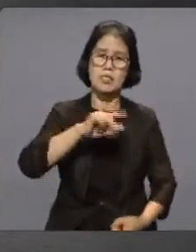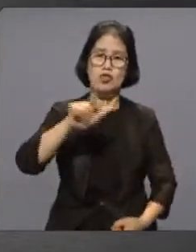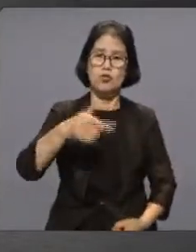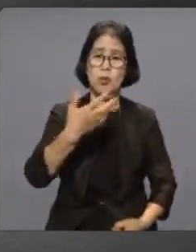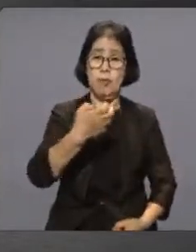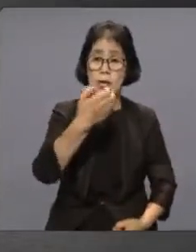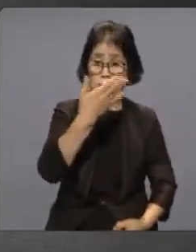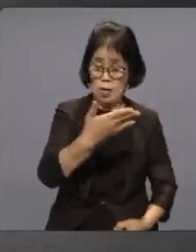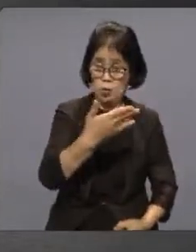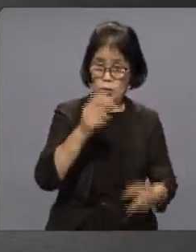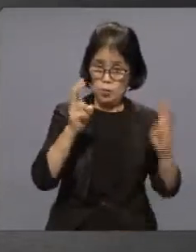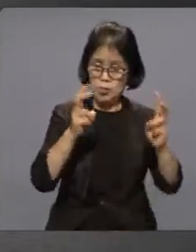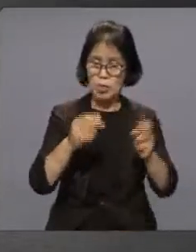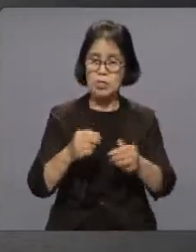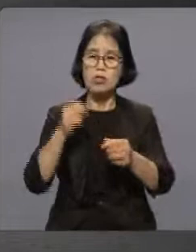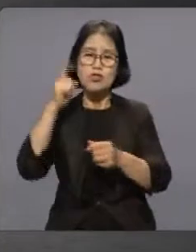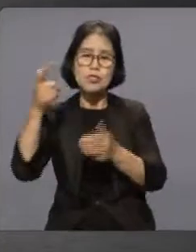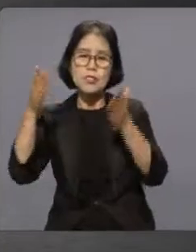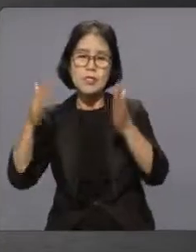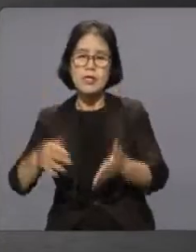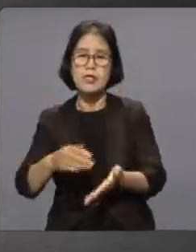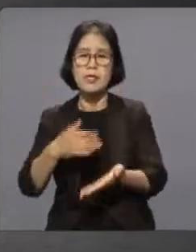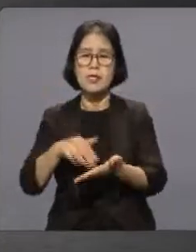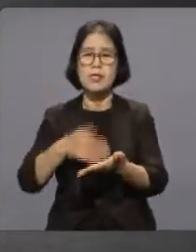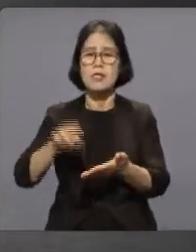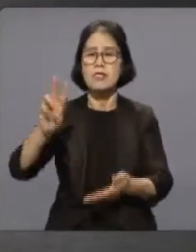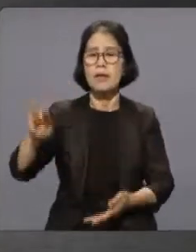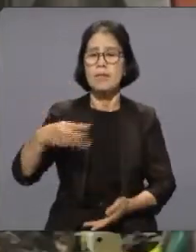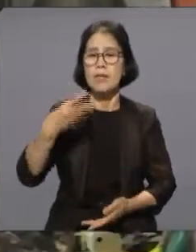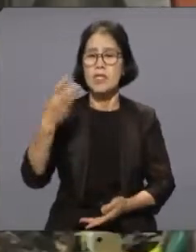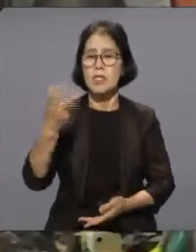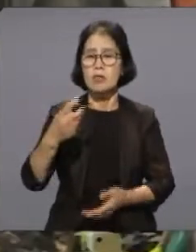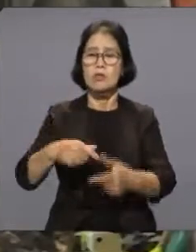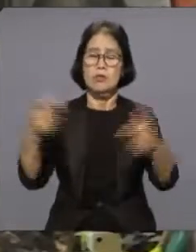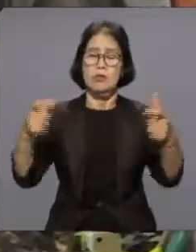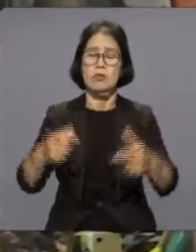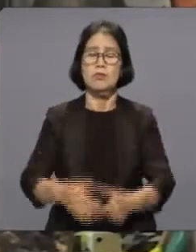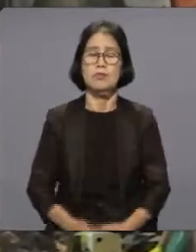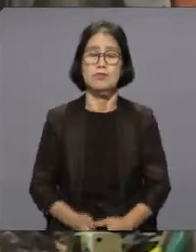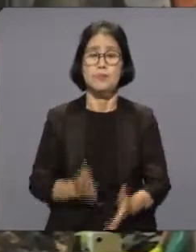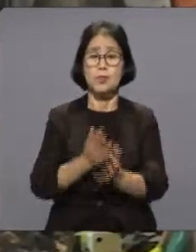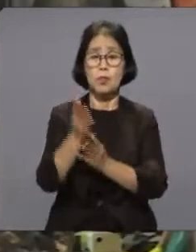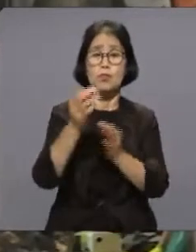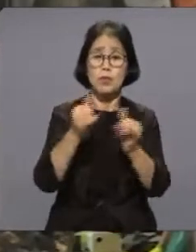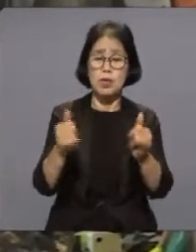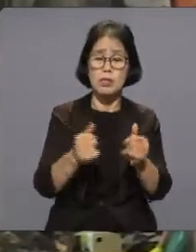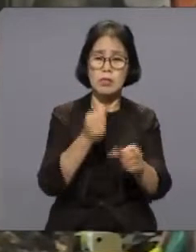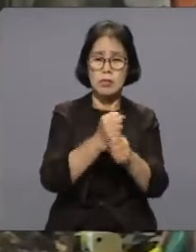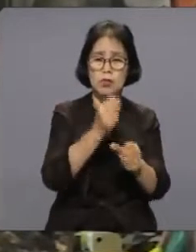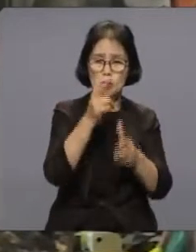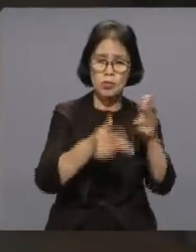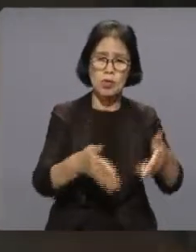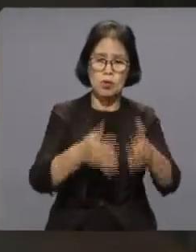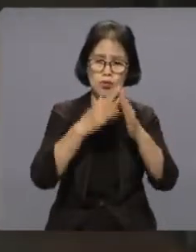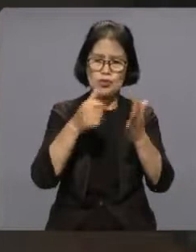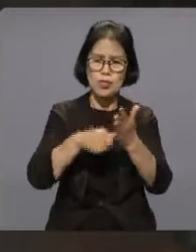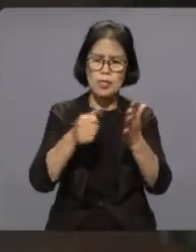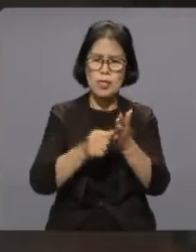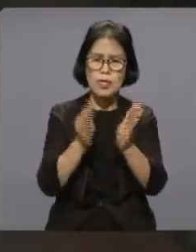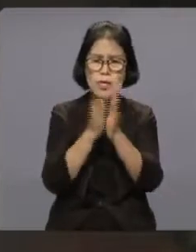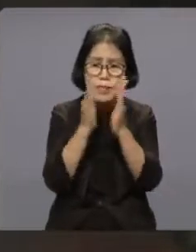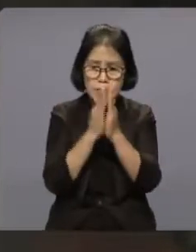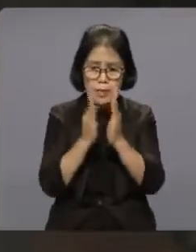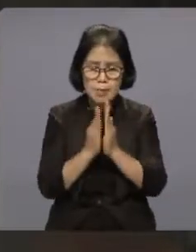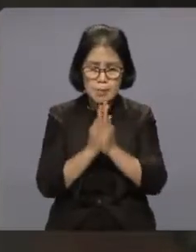12,649개였던 업체는 6달 새 320곳이 늘었습니다. 전문가들은 제조공장 건축자재인 샌드위치